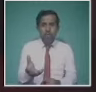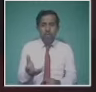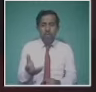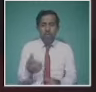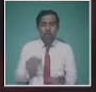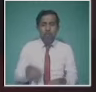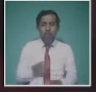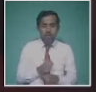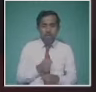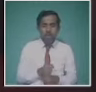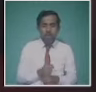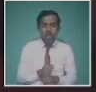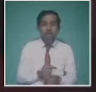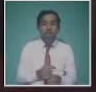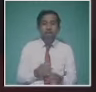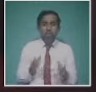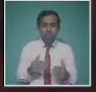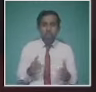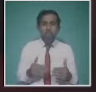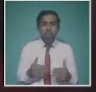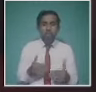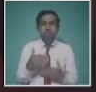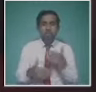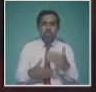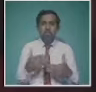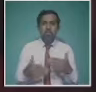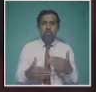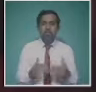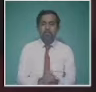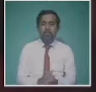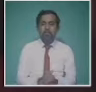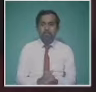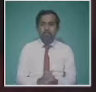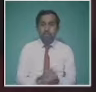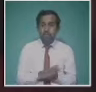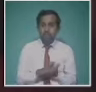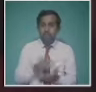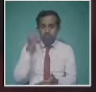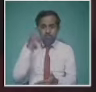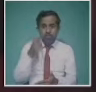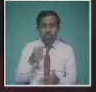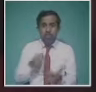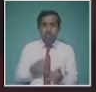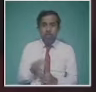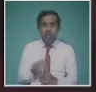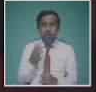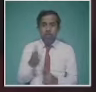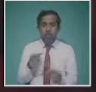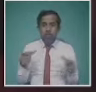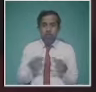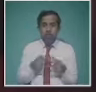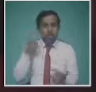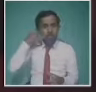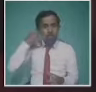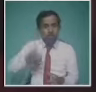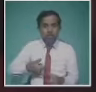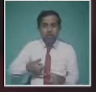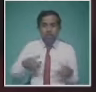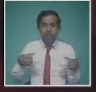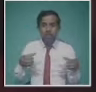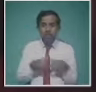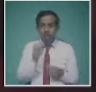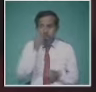හැබැයි මේ ආණ්ඩුවෙත් ඒක තවදුරටත් සිද්ධ වෙනවා ඉස්සරහට සිද්ධ වෙනවා හැබැයි අපි හොඳට මතක තියාගන්න සජිත් ප්‍රේමදාසත් එක්ක සමග ජන බලවේගෙත් එක්ක